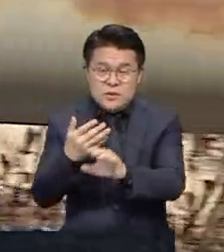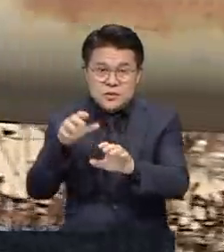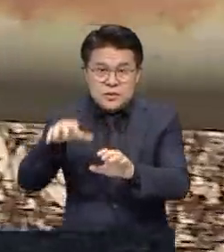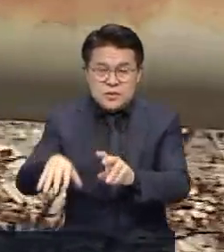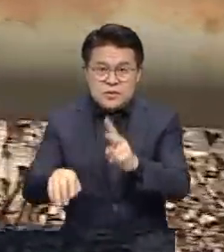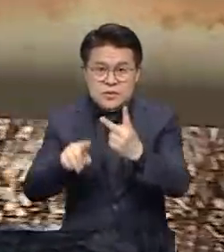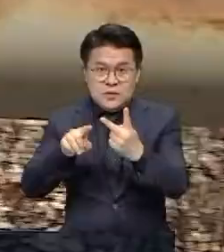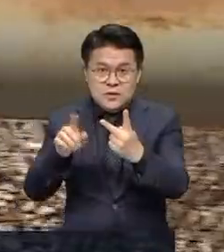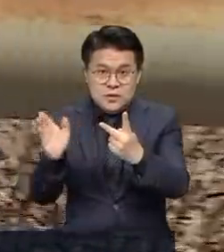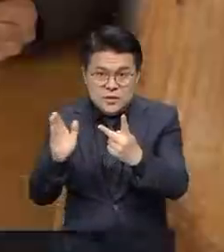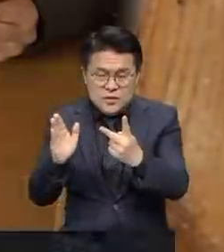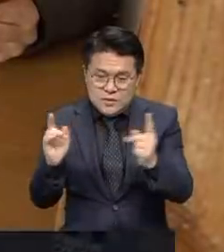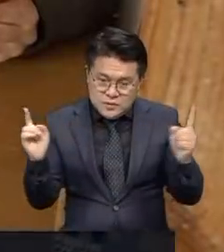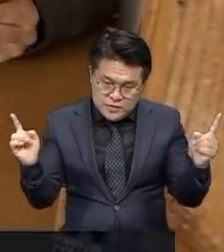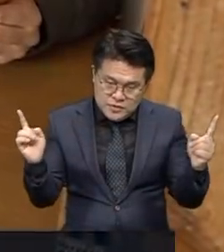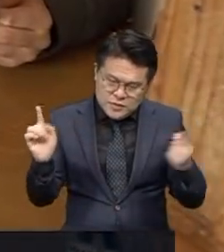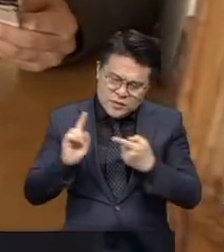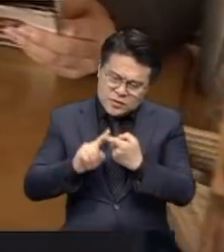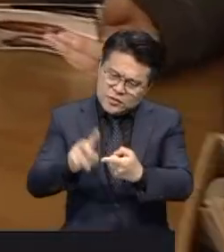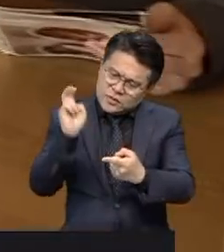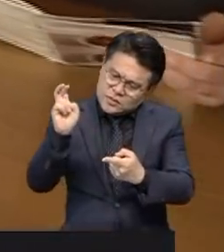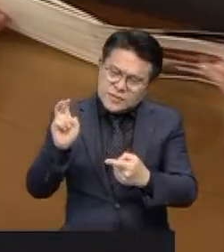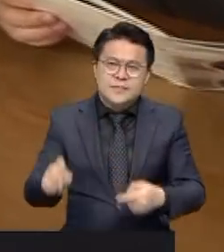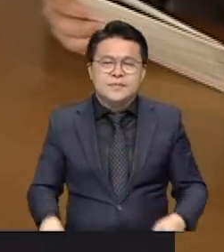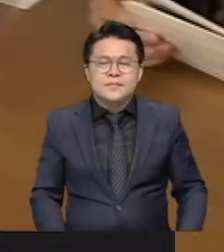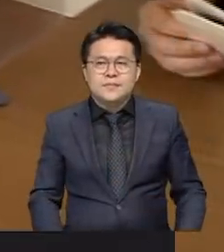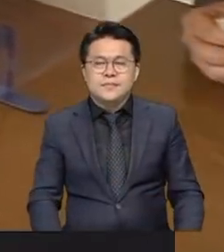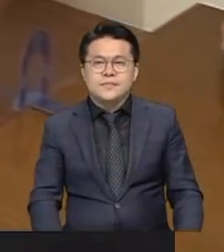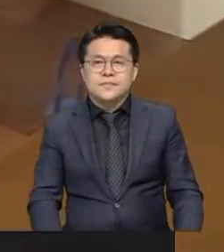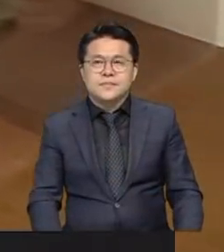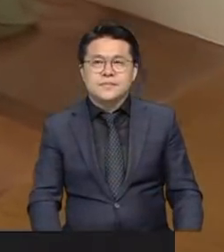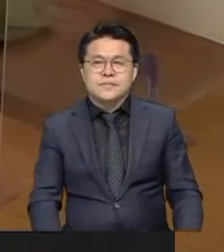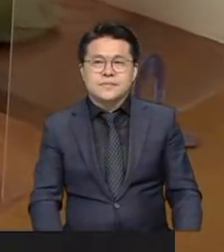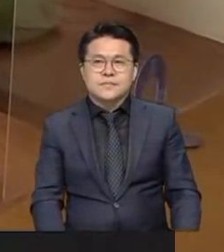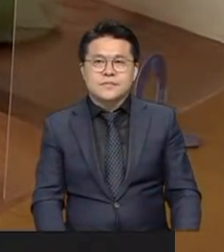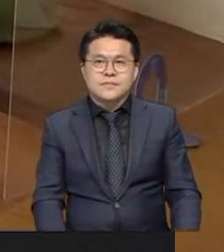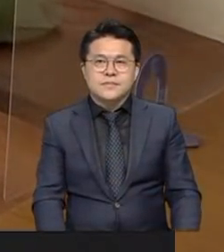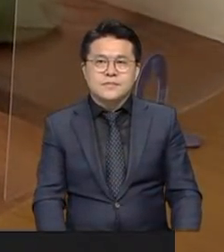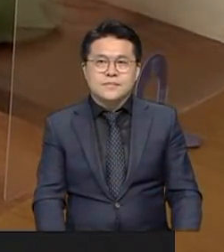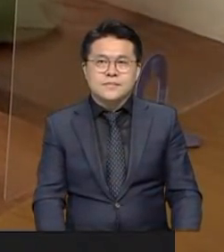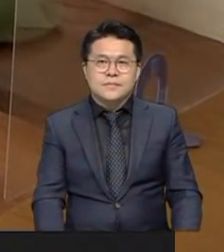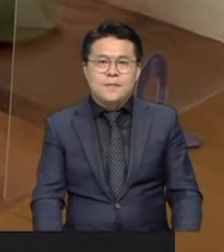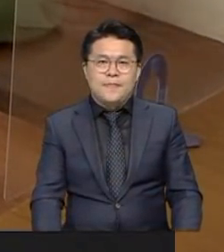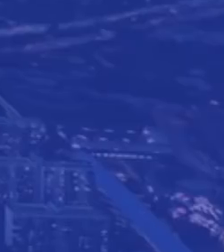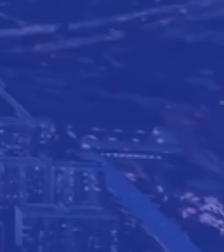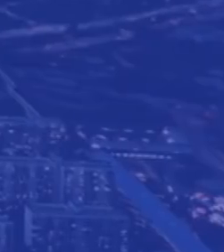사회적 거리두기 단계는 유지될 가능성이 점쳐지고 있습니다. SBS 장세만입니다.